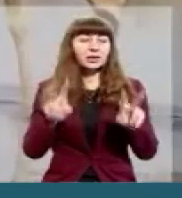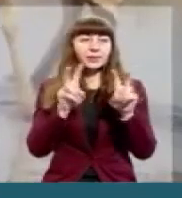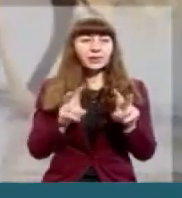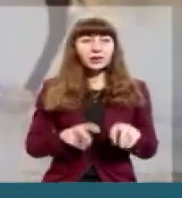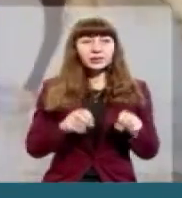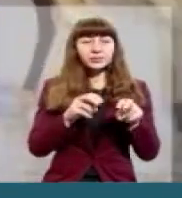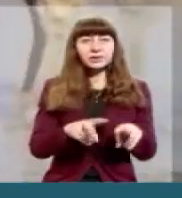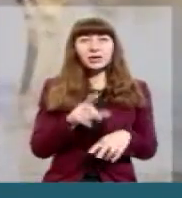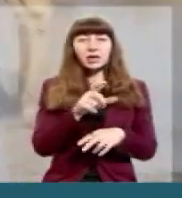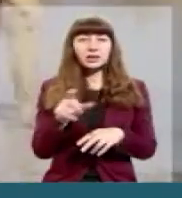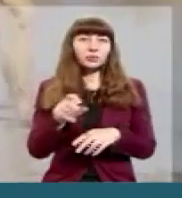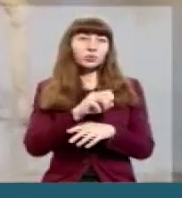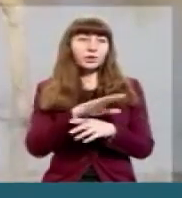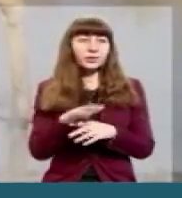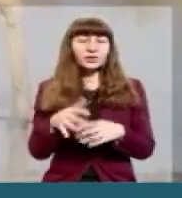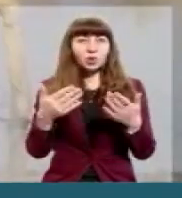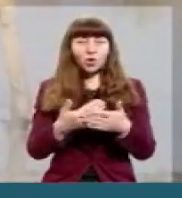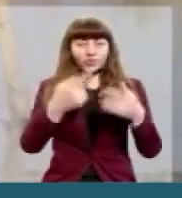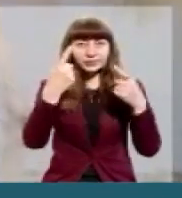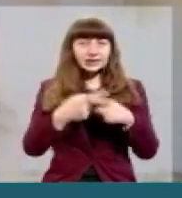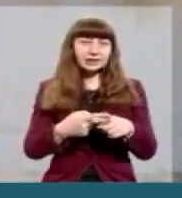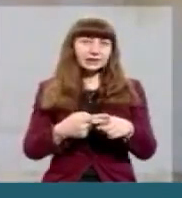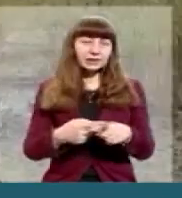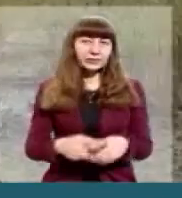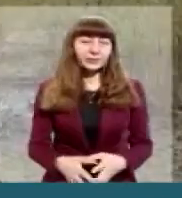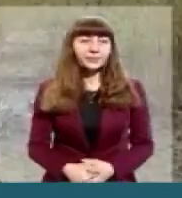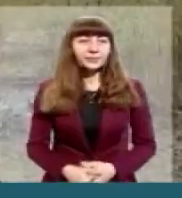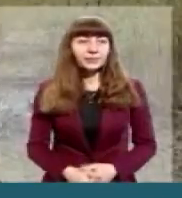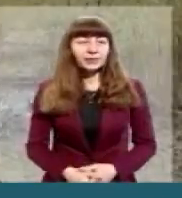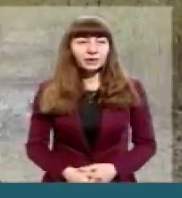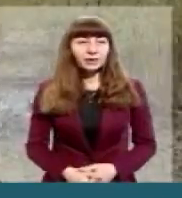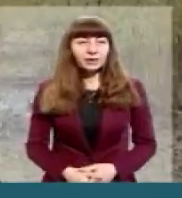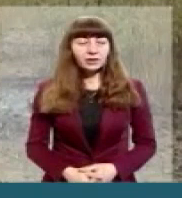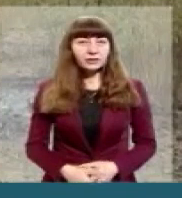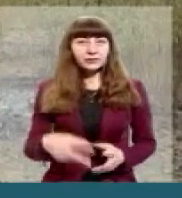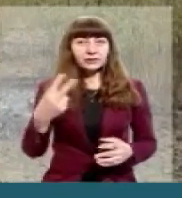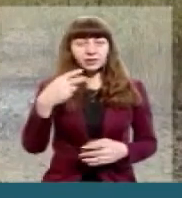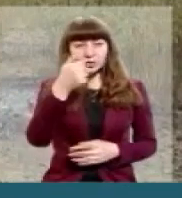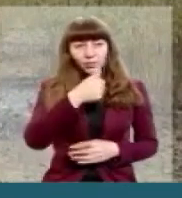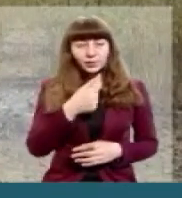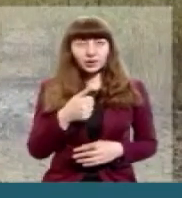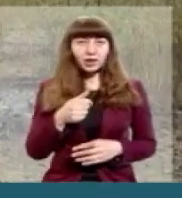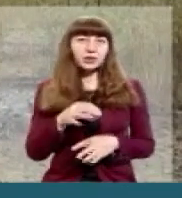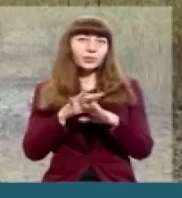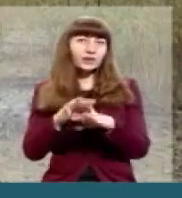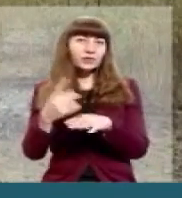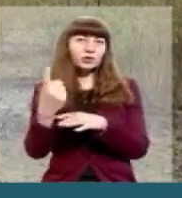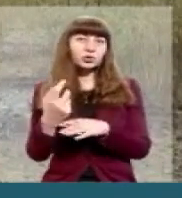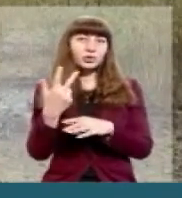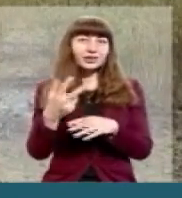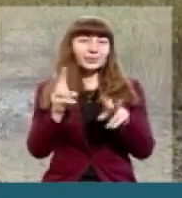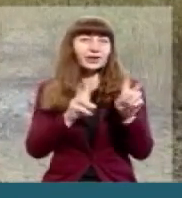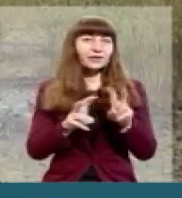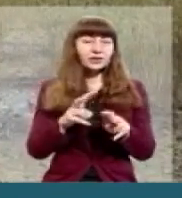заманауи байланыс құралдарымен қамтылмақ. Айта кетейік, 2022 жылы жануарлар инспекциясының мамандары ақбөкендерді қорғау бойынша